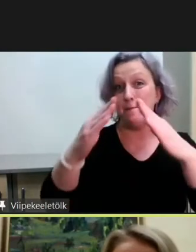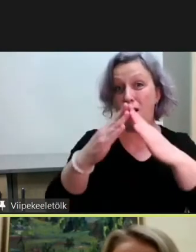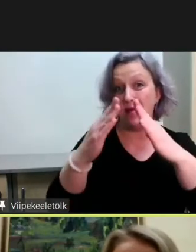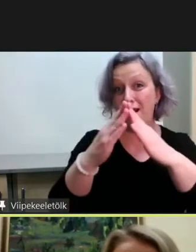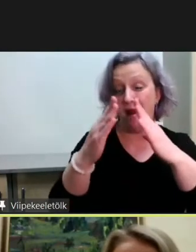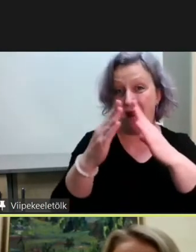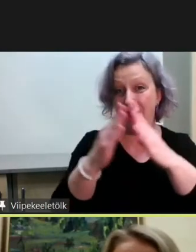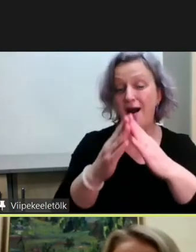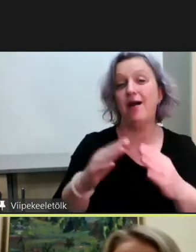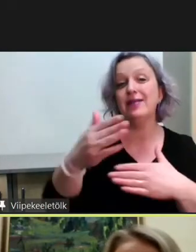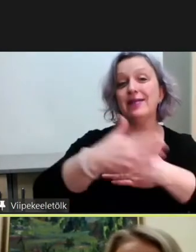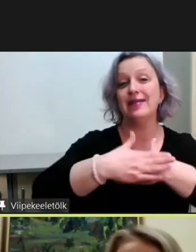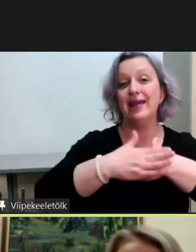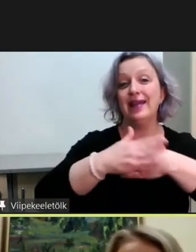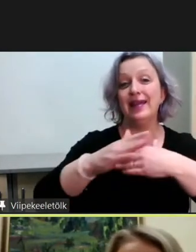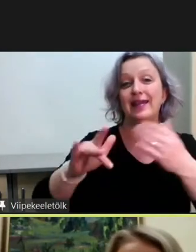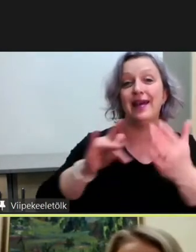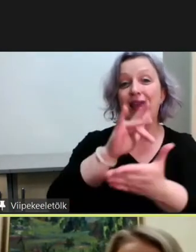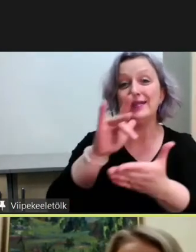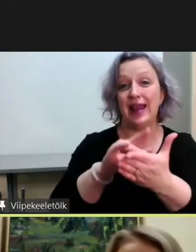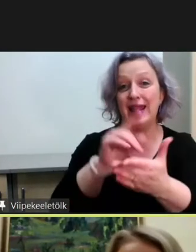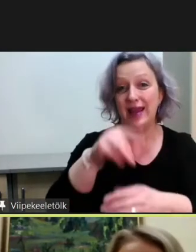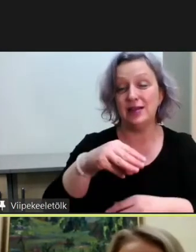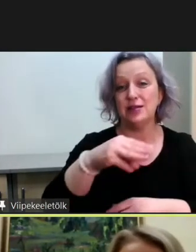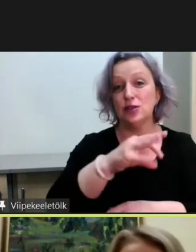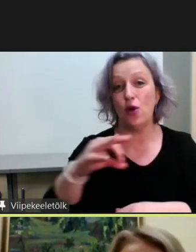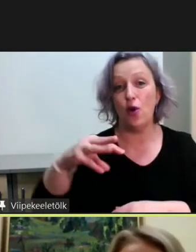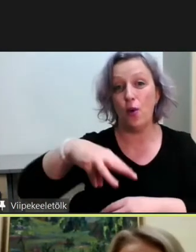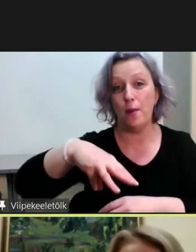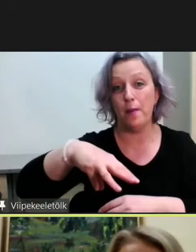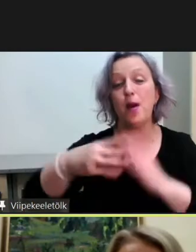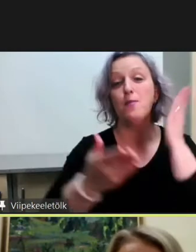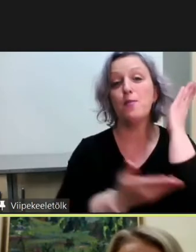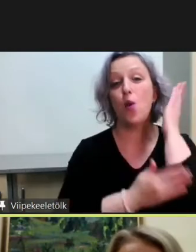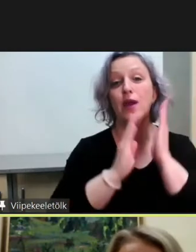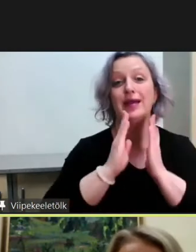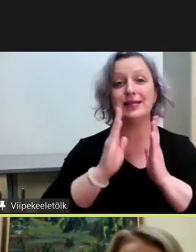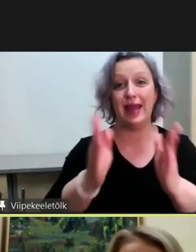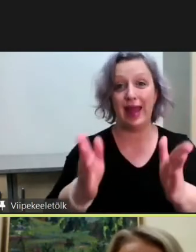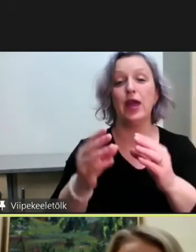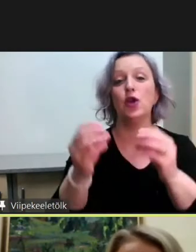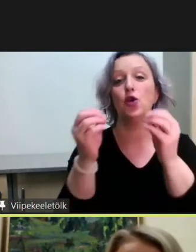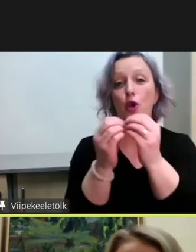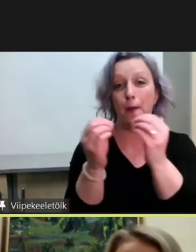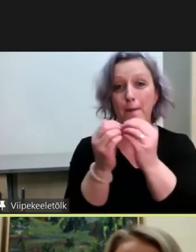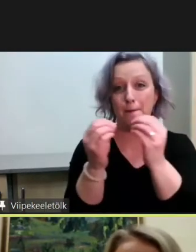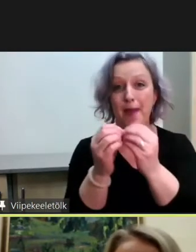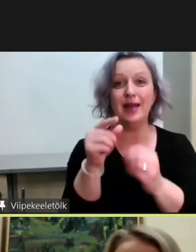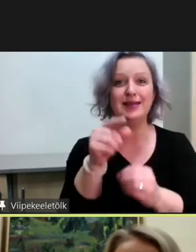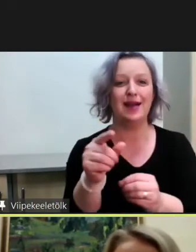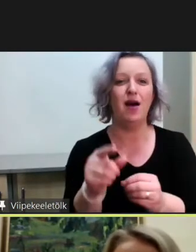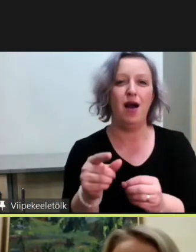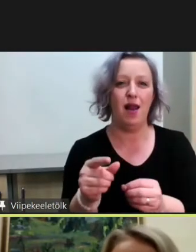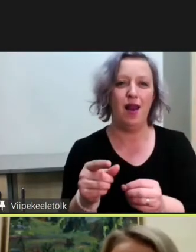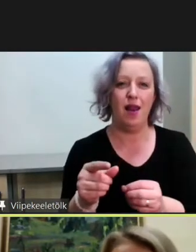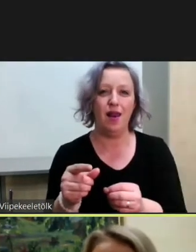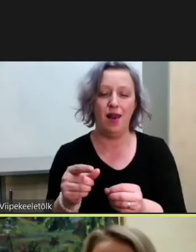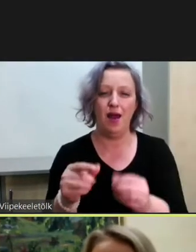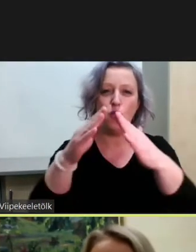Toompuiestee 10, kus on siis Eesti Puuetega Inimeste Koja ruumid, mis